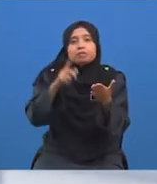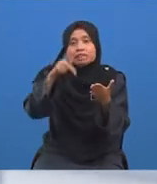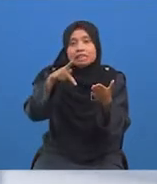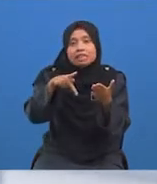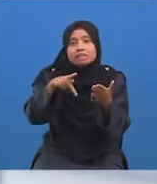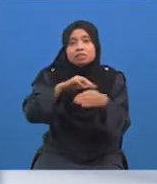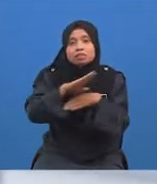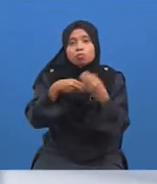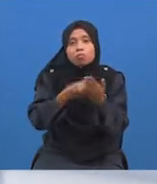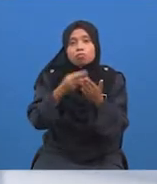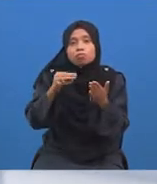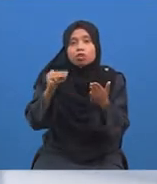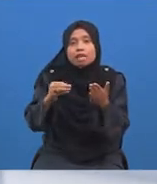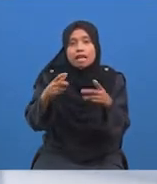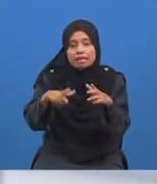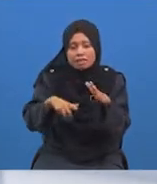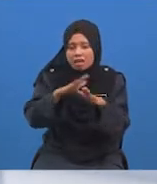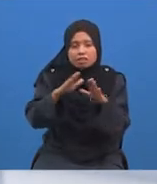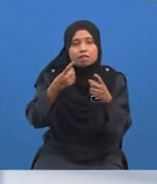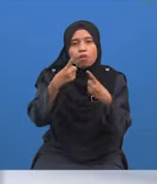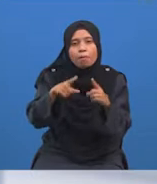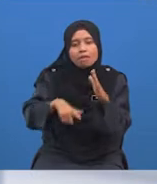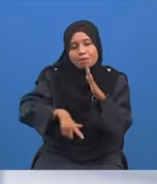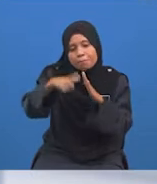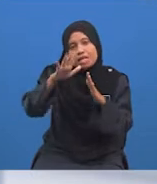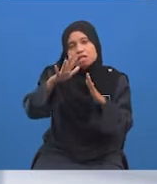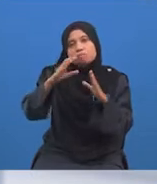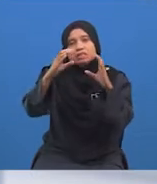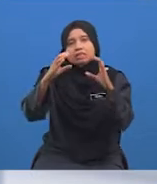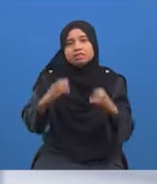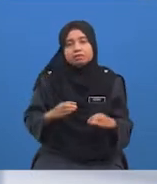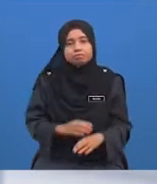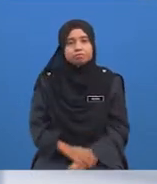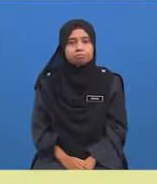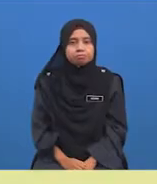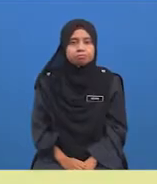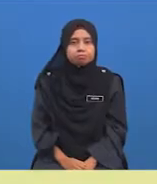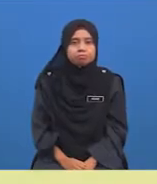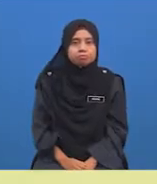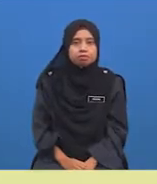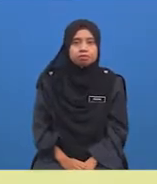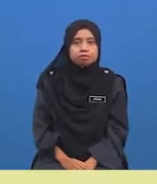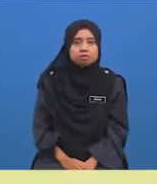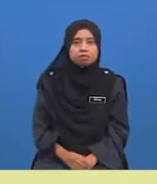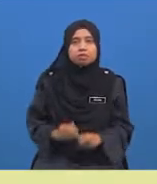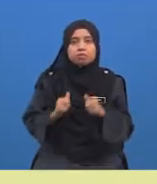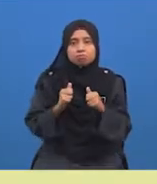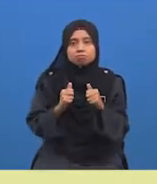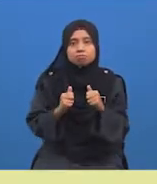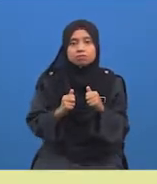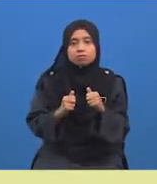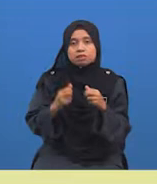anda semua tidak menjawab lebih daripada 5 kaedah. Berikut cadangan